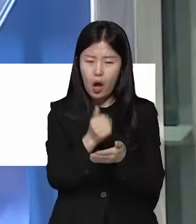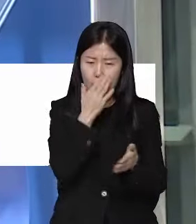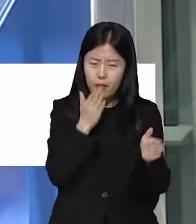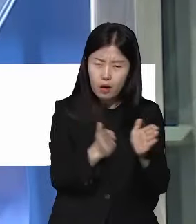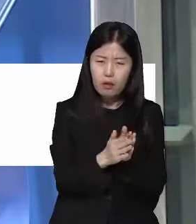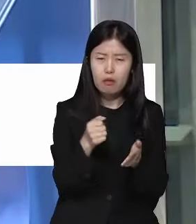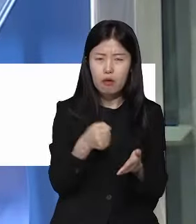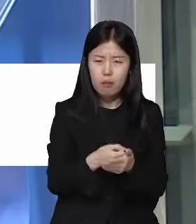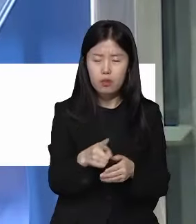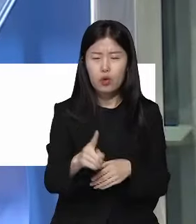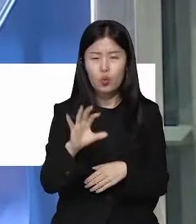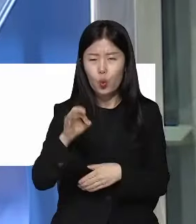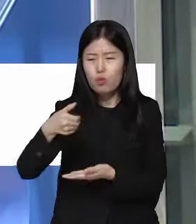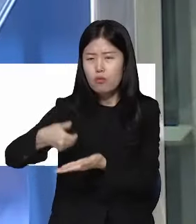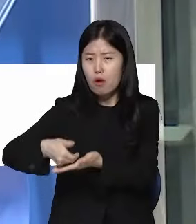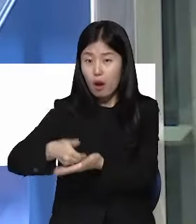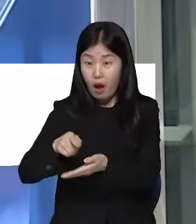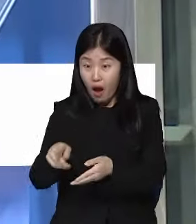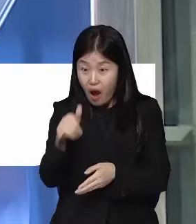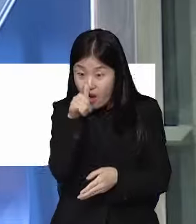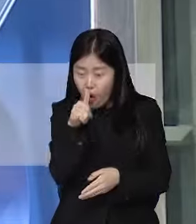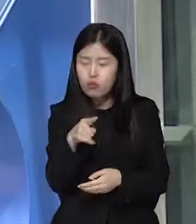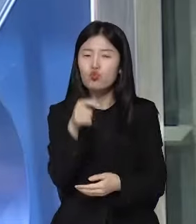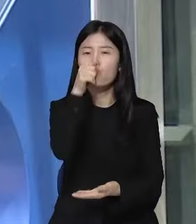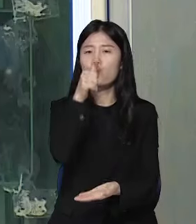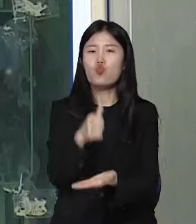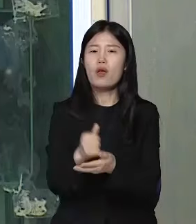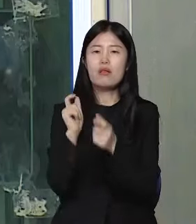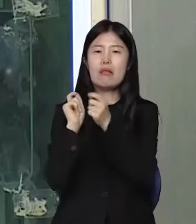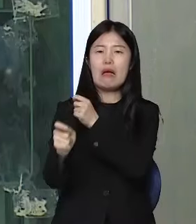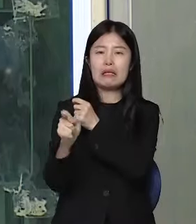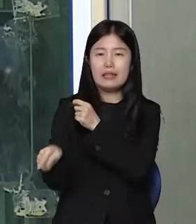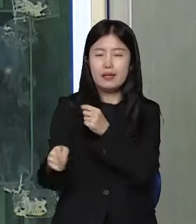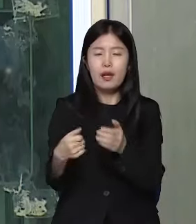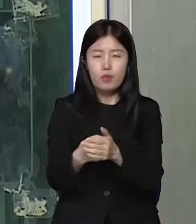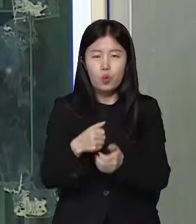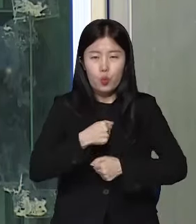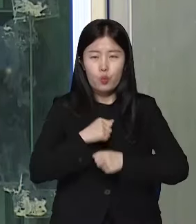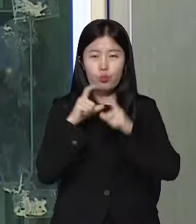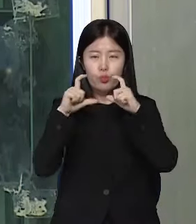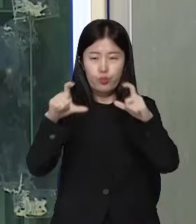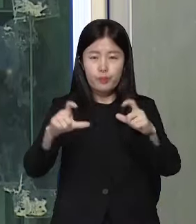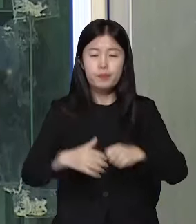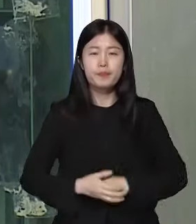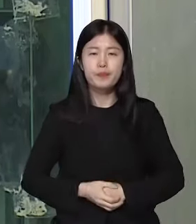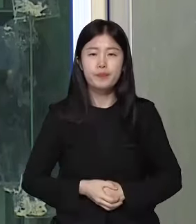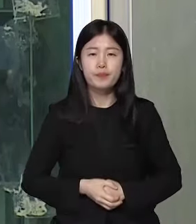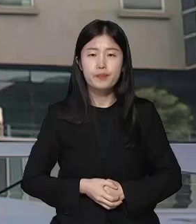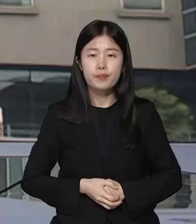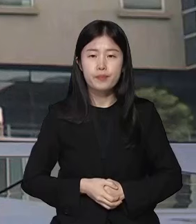인출을 요구하는 경우에는 금융사기에 해당한다면서 각별한 주의를 당부했습니다.